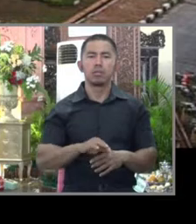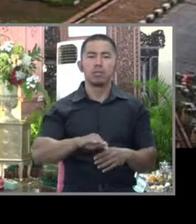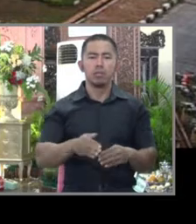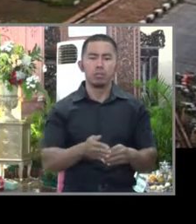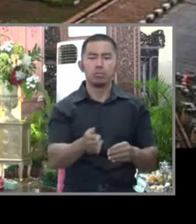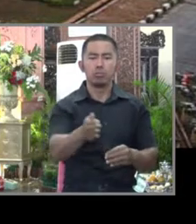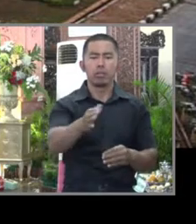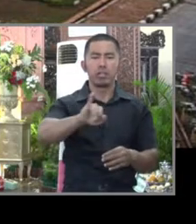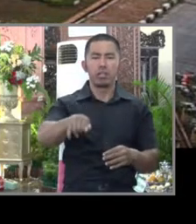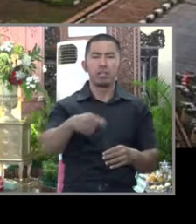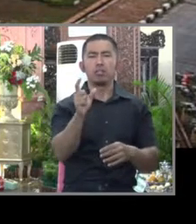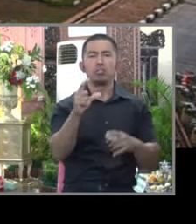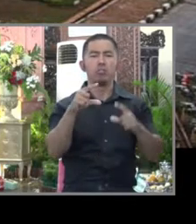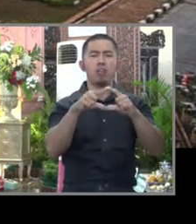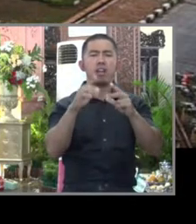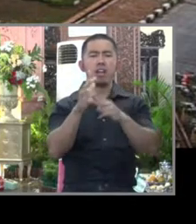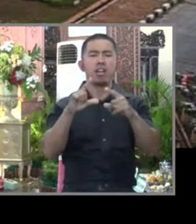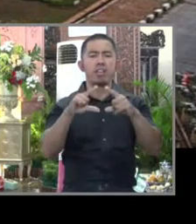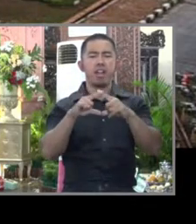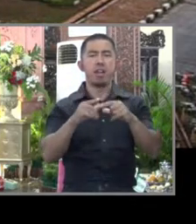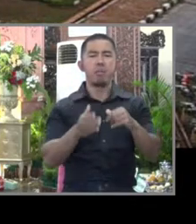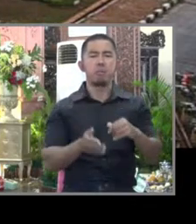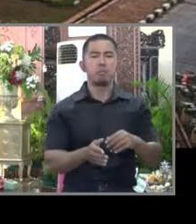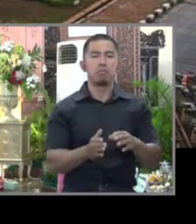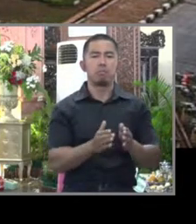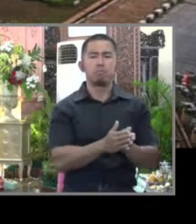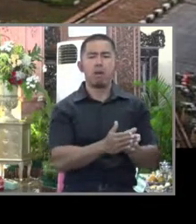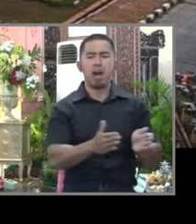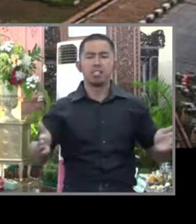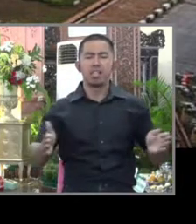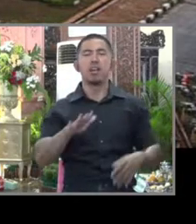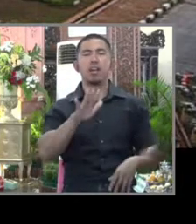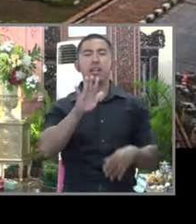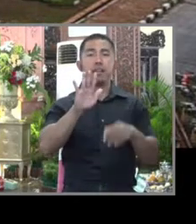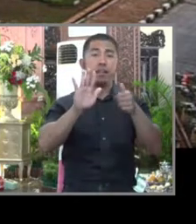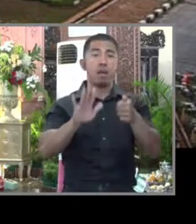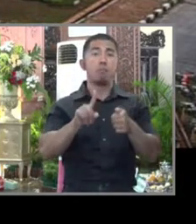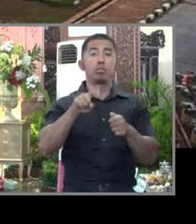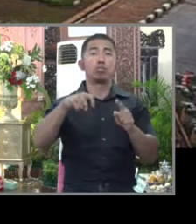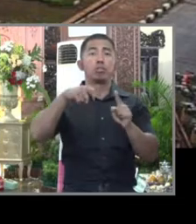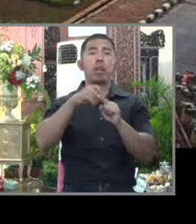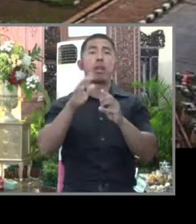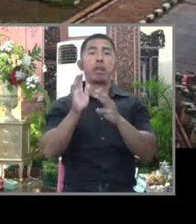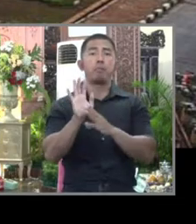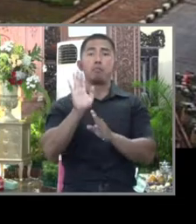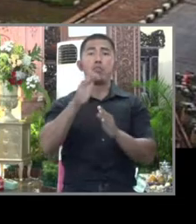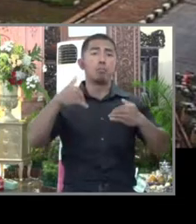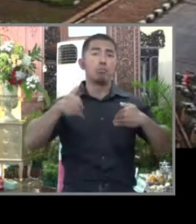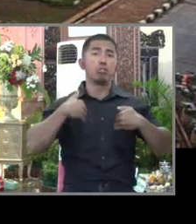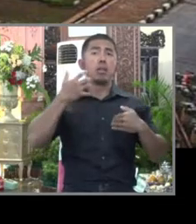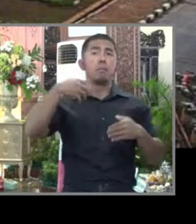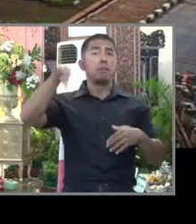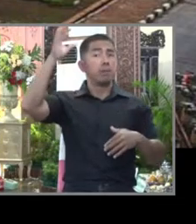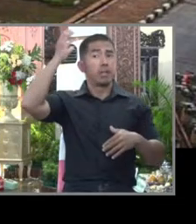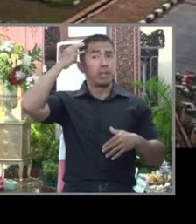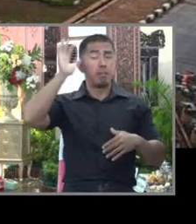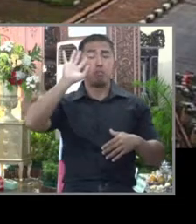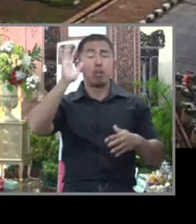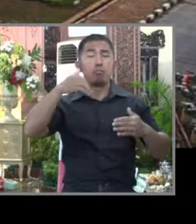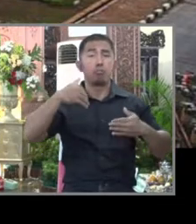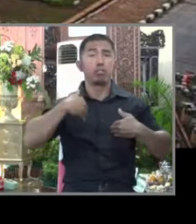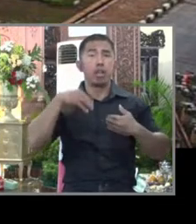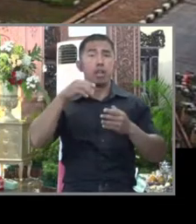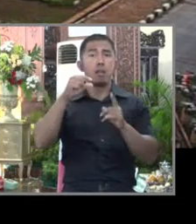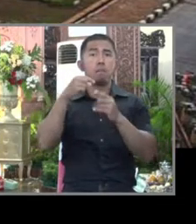Juwana yang panjangnya 61 KM dan bukan milik pemerintah daerah bukan milik